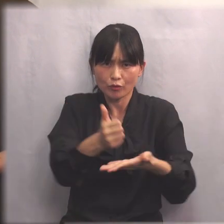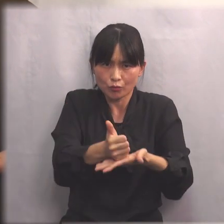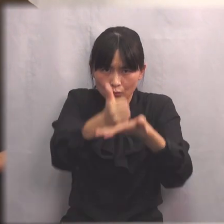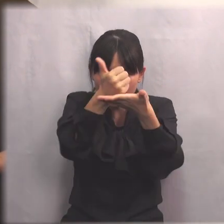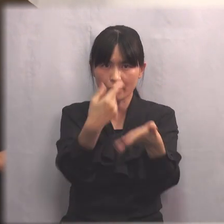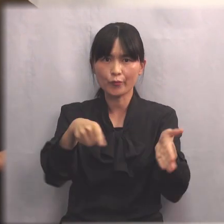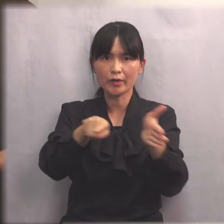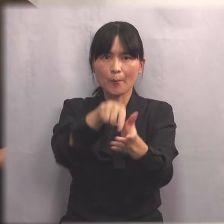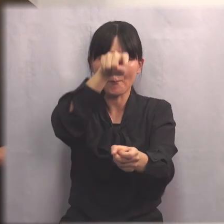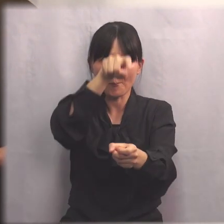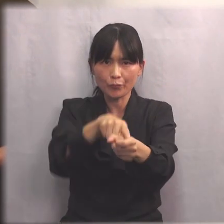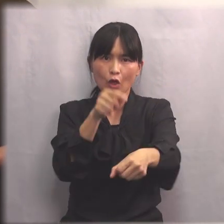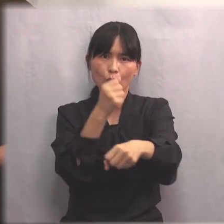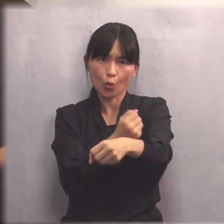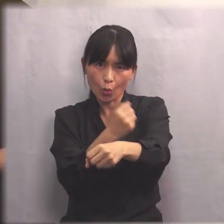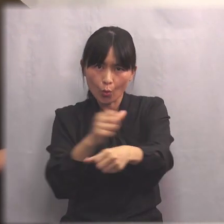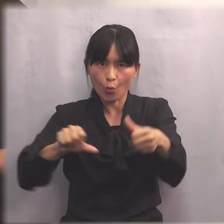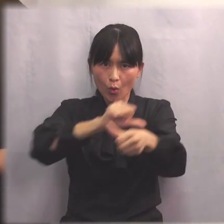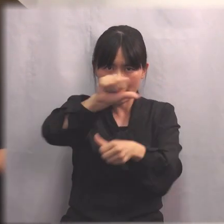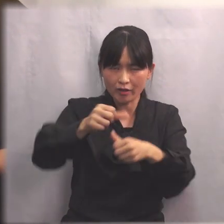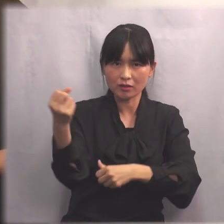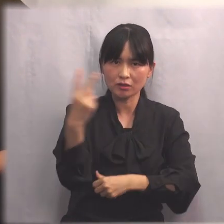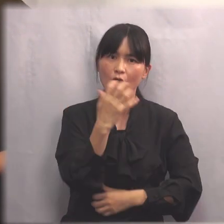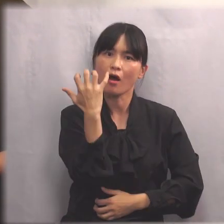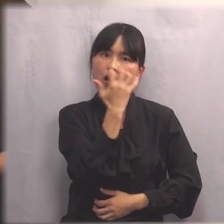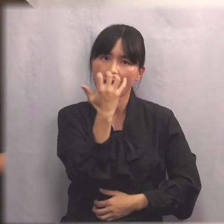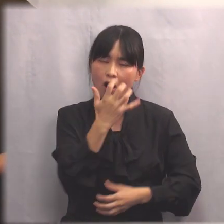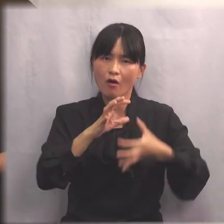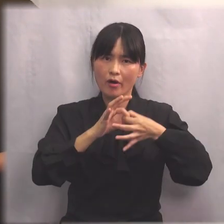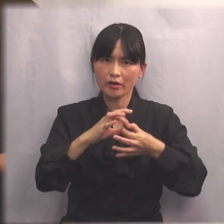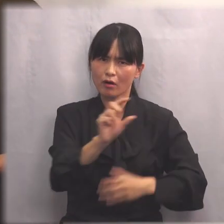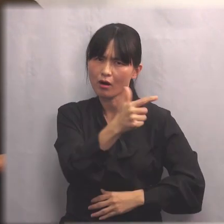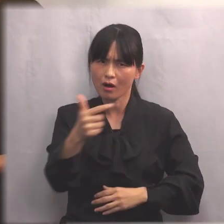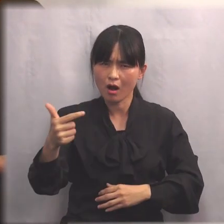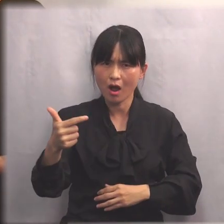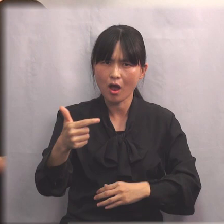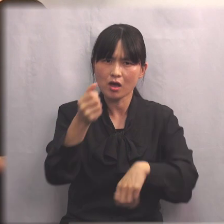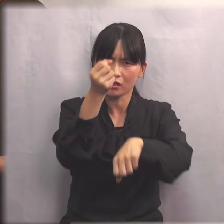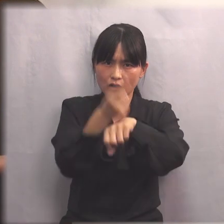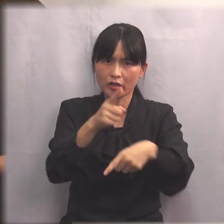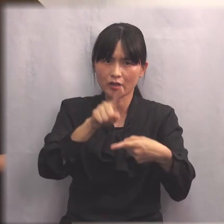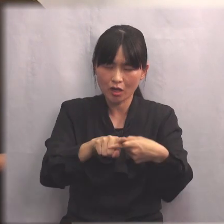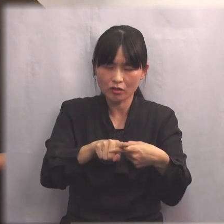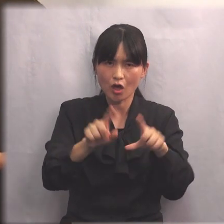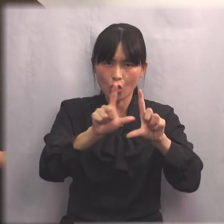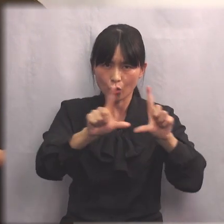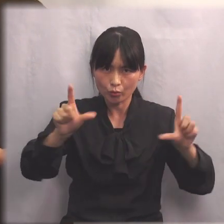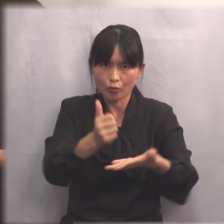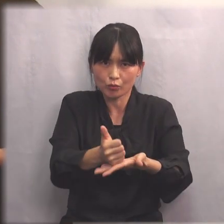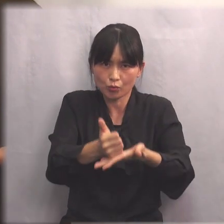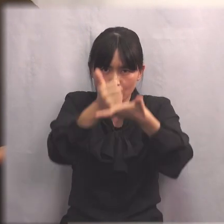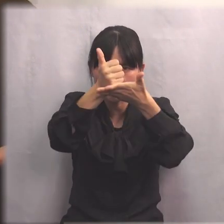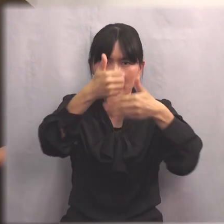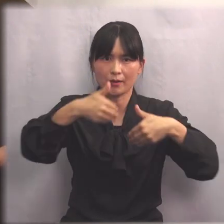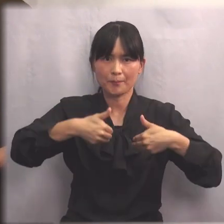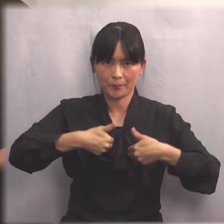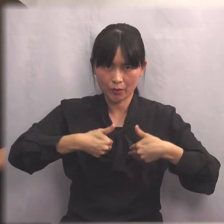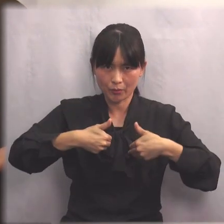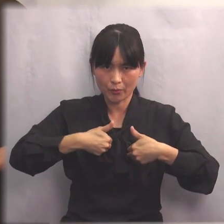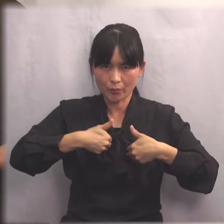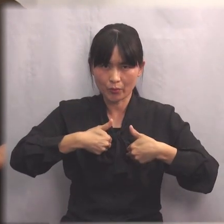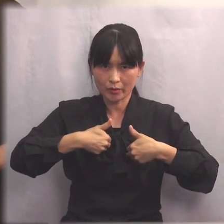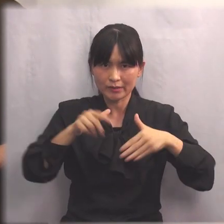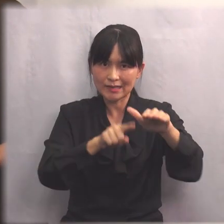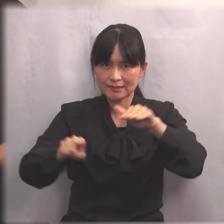보편적인 존엄을 위해서 노동과 생태, 그리고 젠더를 비롯한 다양성의 가치를 동등하게 존중하는 것이